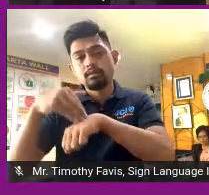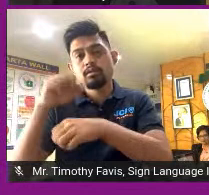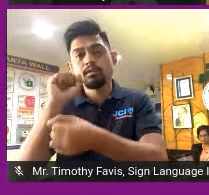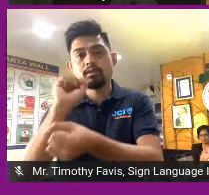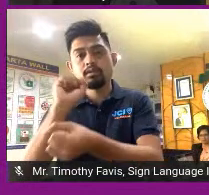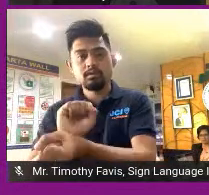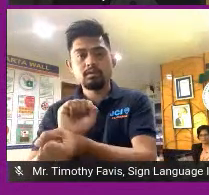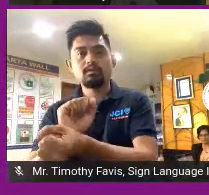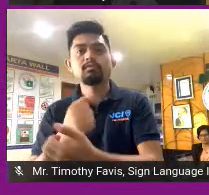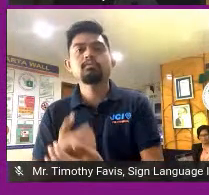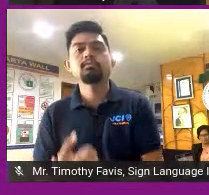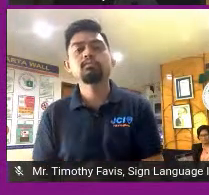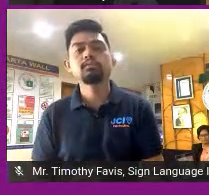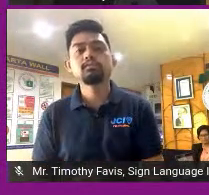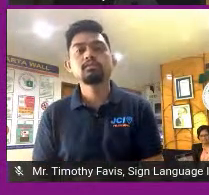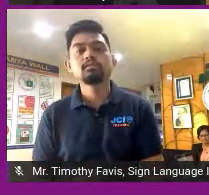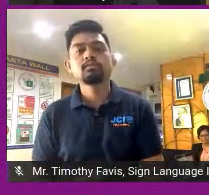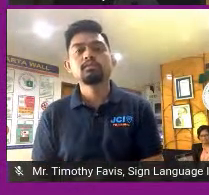all aspects of society.